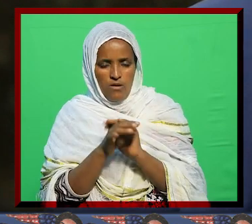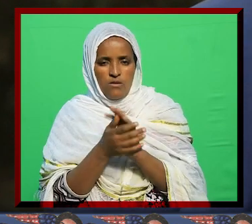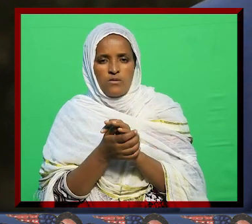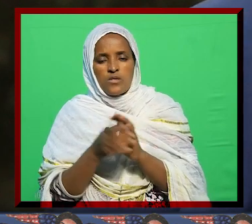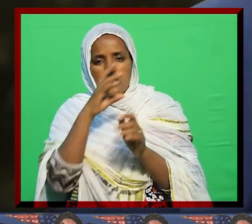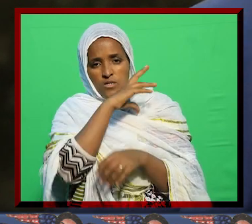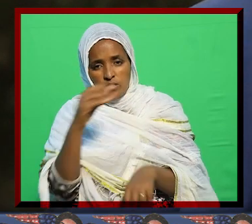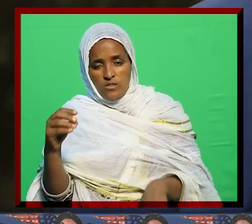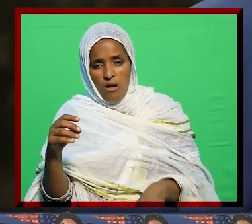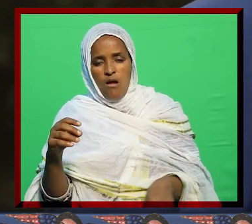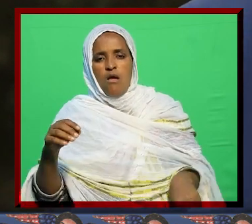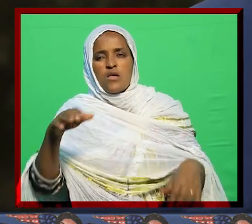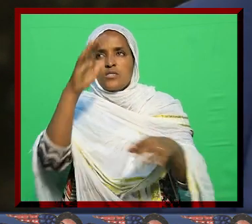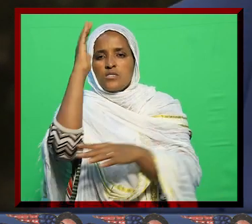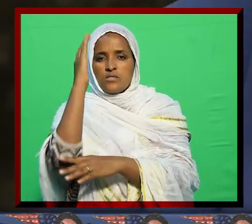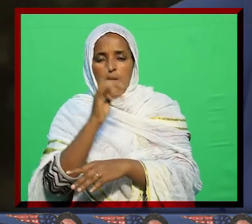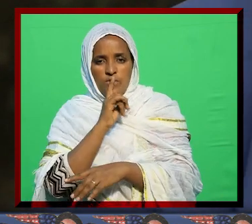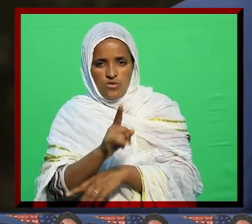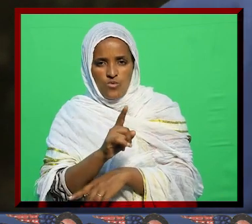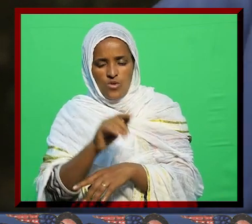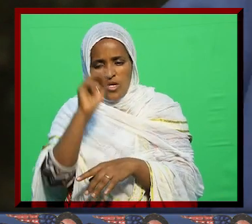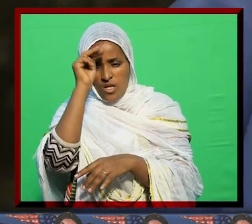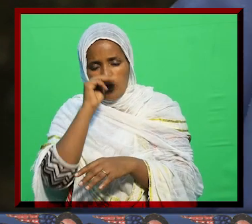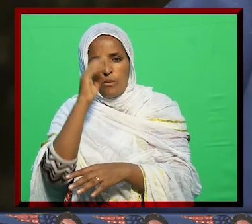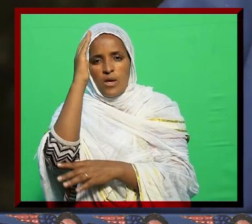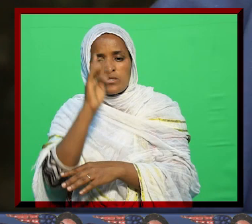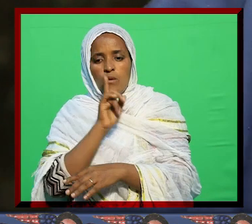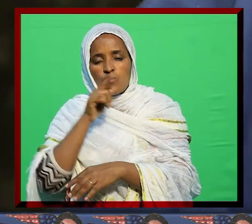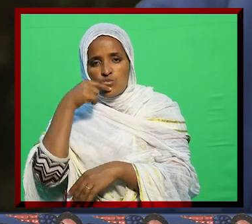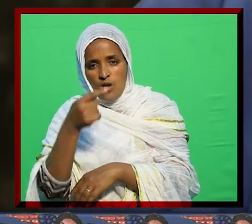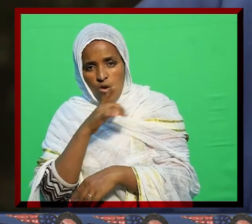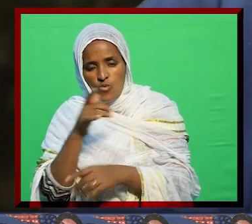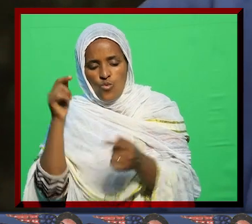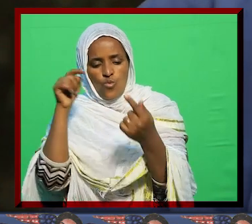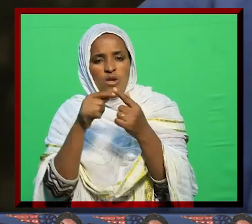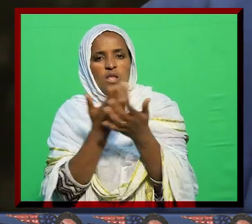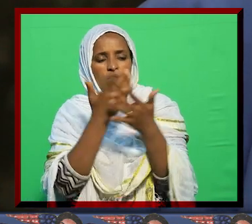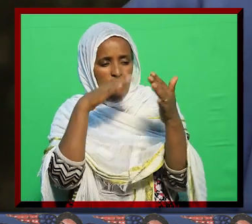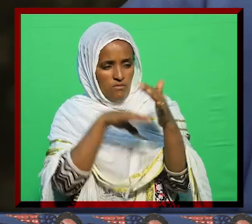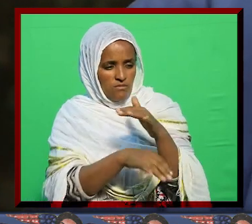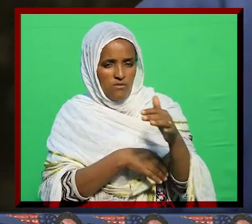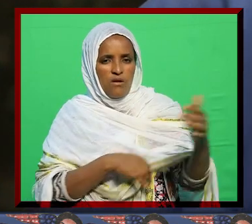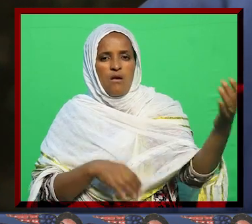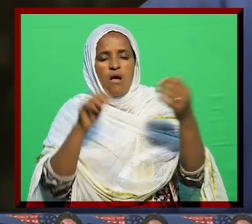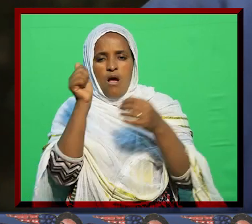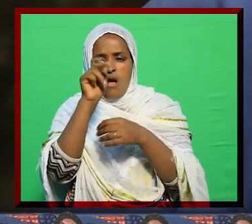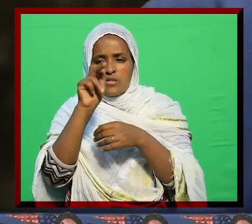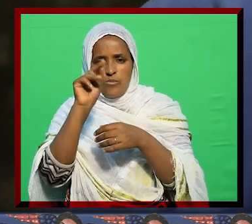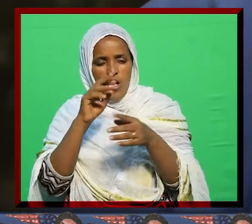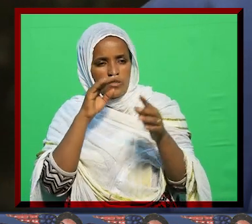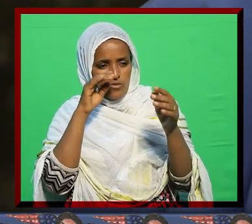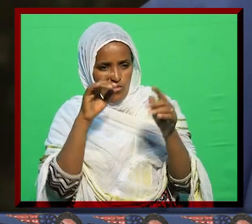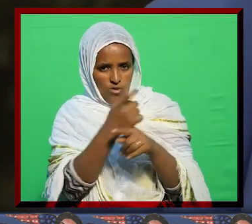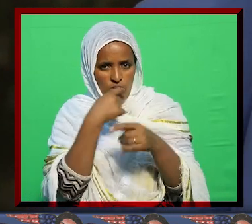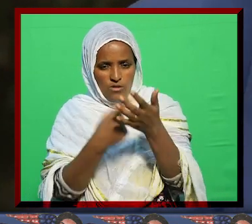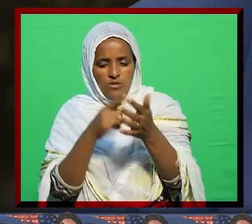የት ገባ? እና ያው እግዚአብሔር ነው ጥበብ እግዚአብሔር ነው እንዳይሉ ወደ ምን ያስገባቸዋል? ወደ እብነ